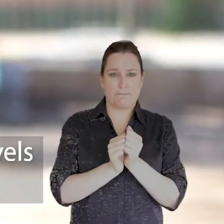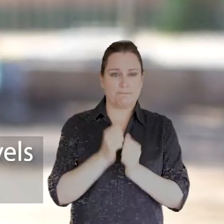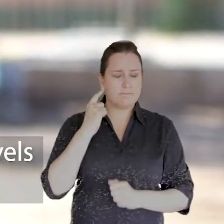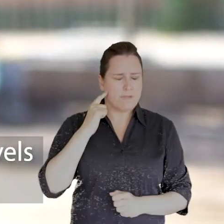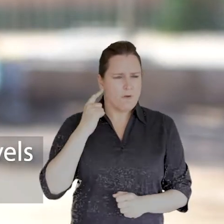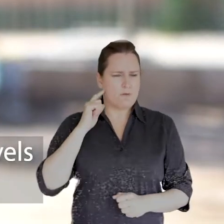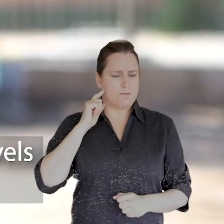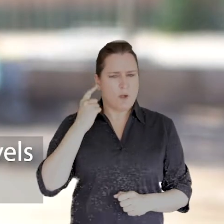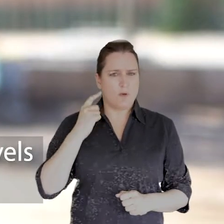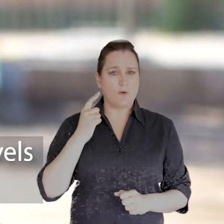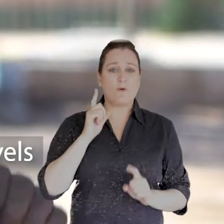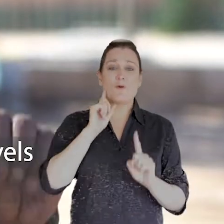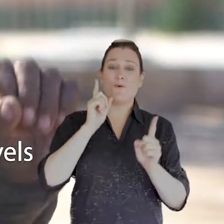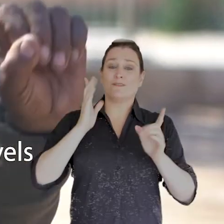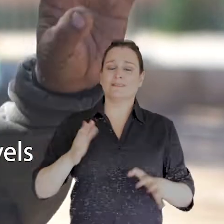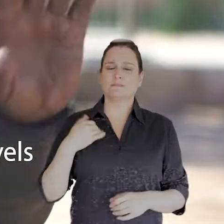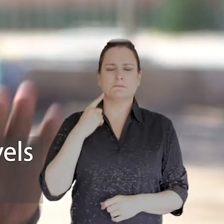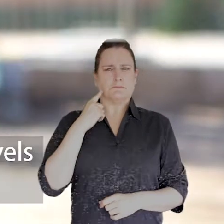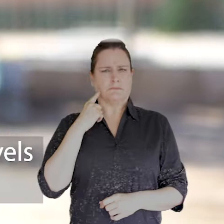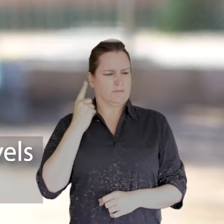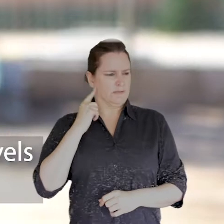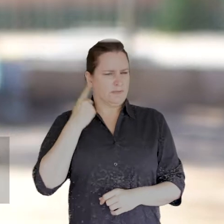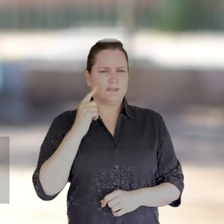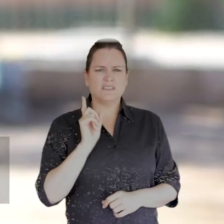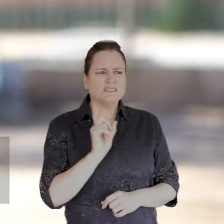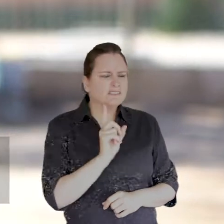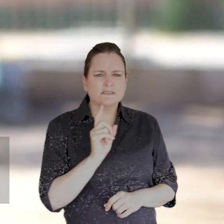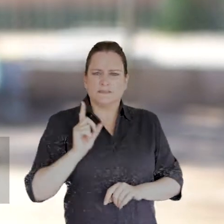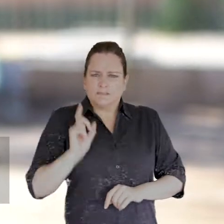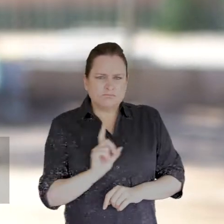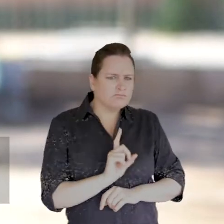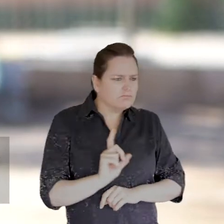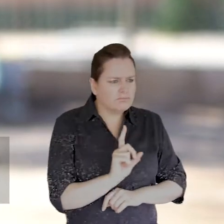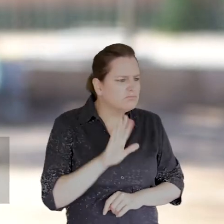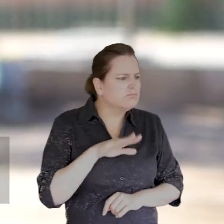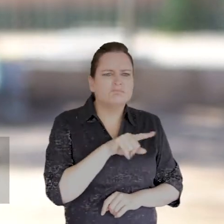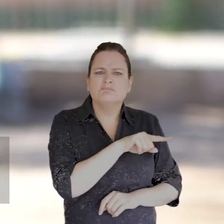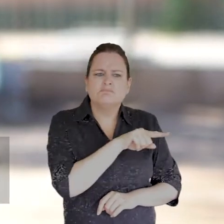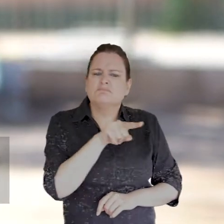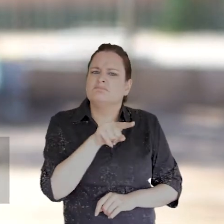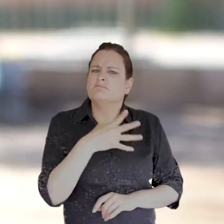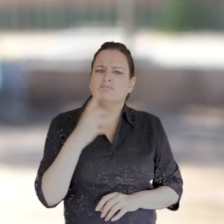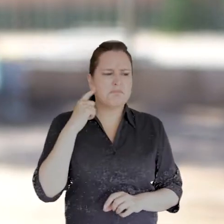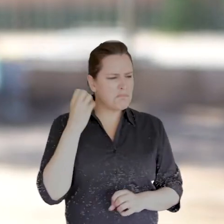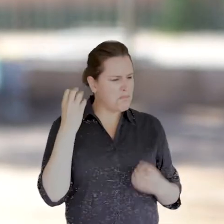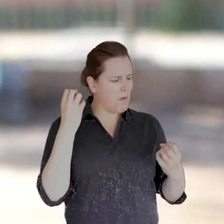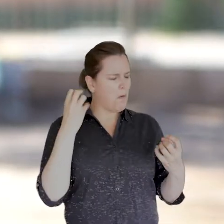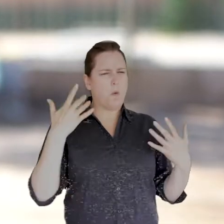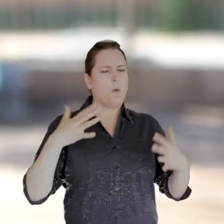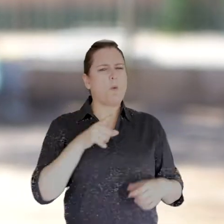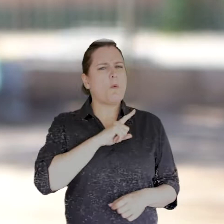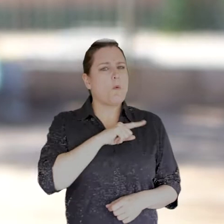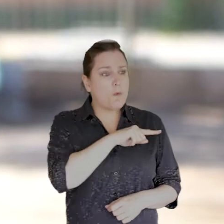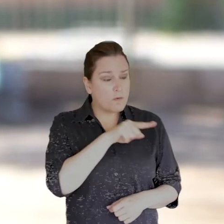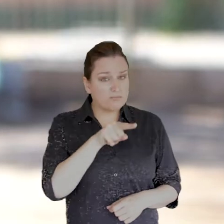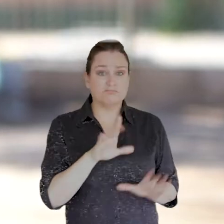En die geluid van die klippe gaan in die schoolgebouw in. En die onderwijzers sit op die stoep lekker in die zon. Dan is dit die geraas, kan hulle nie gemaakt